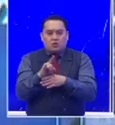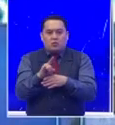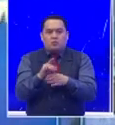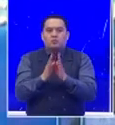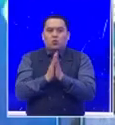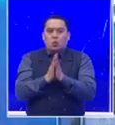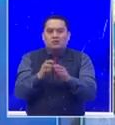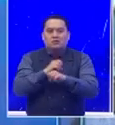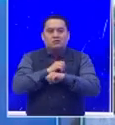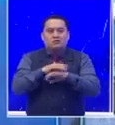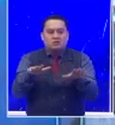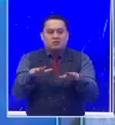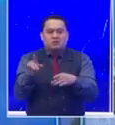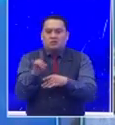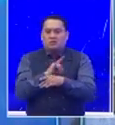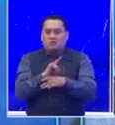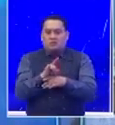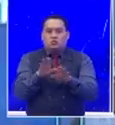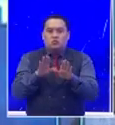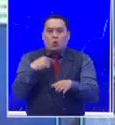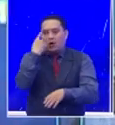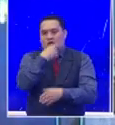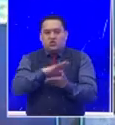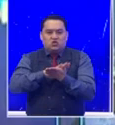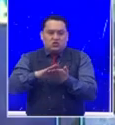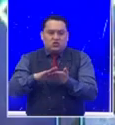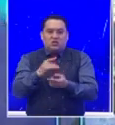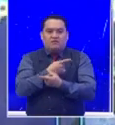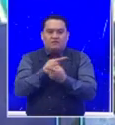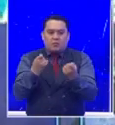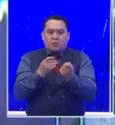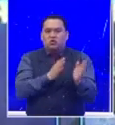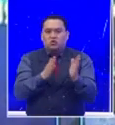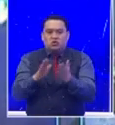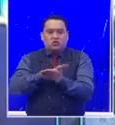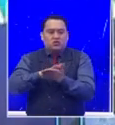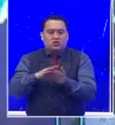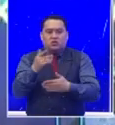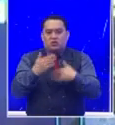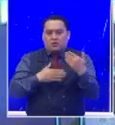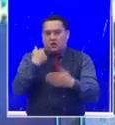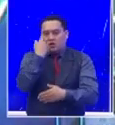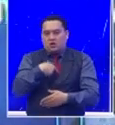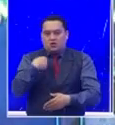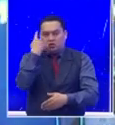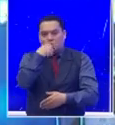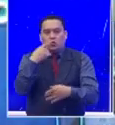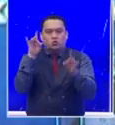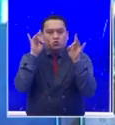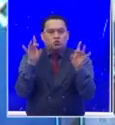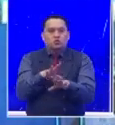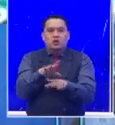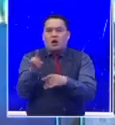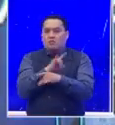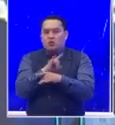просьба не распространять и соблюдать не только личную гигиену, но и информационную гигиену, иначе могут быть последствия, если вы случайно